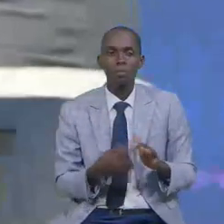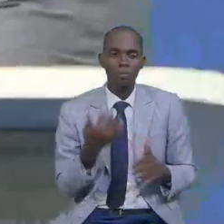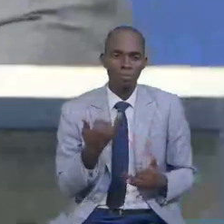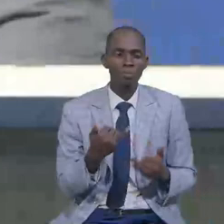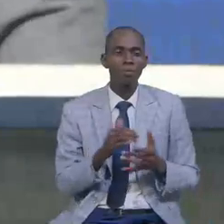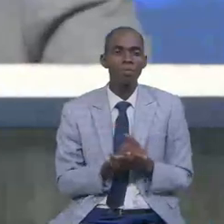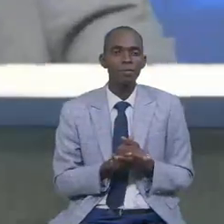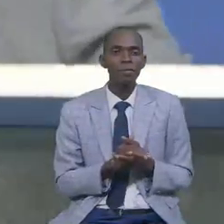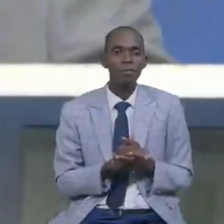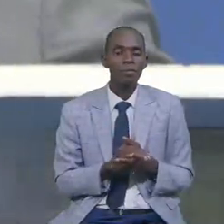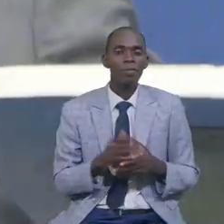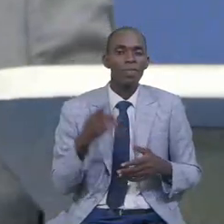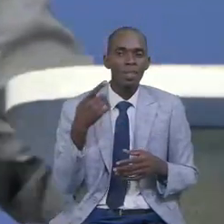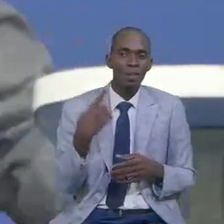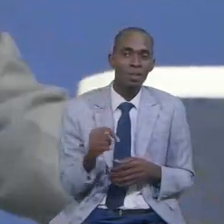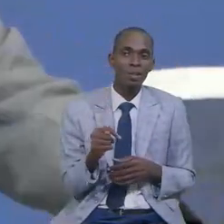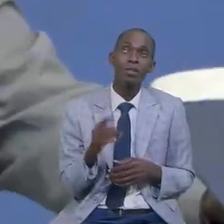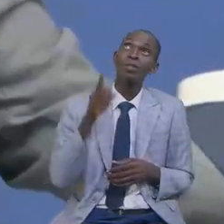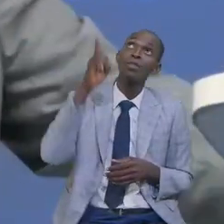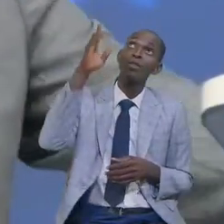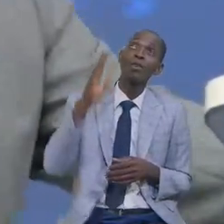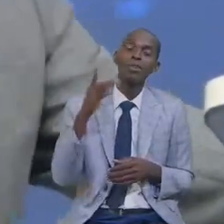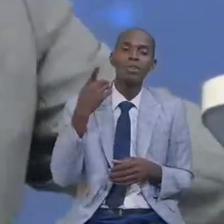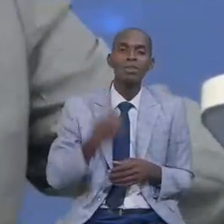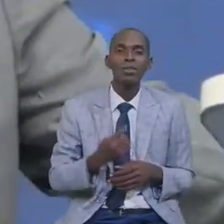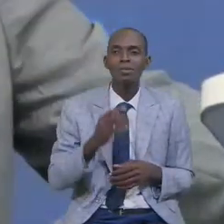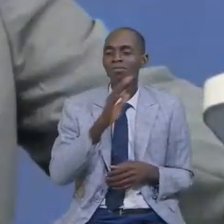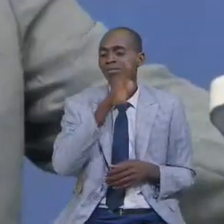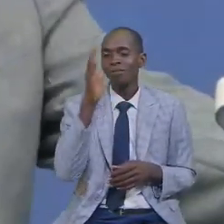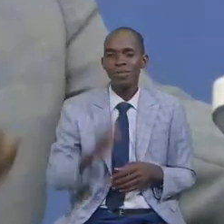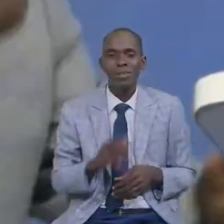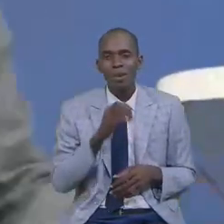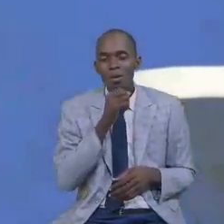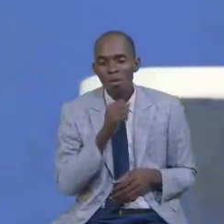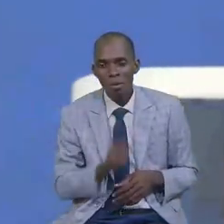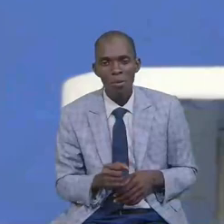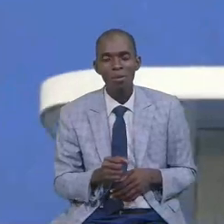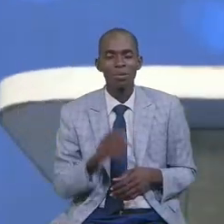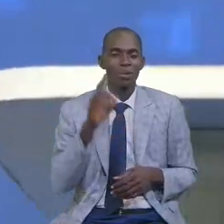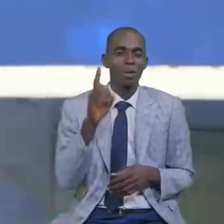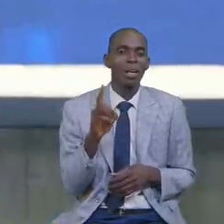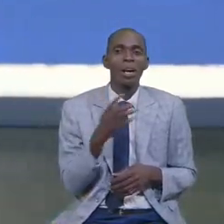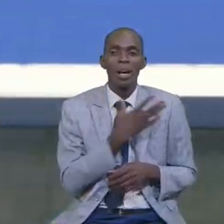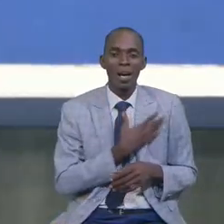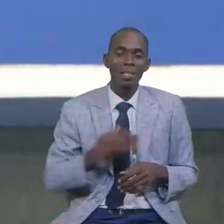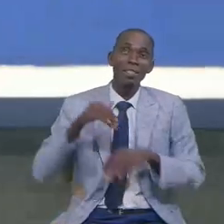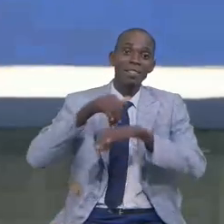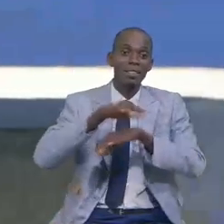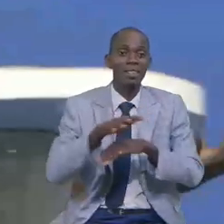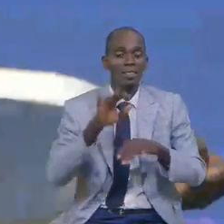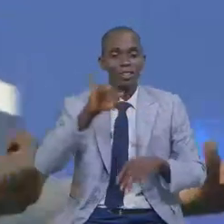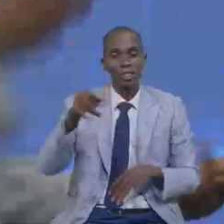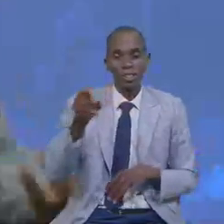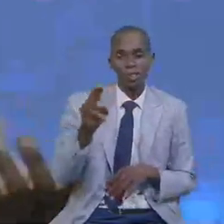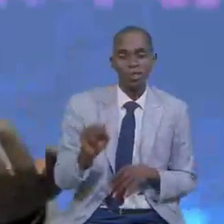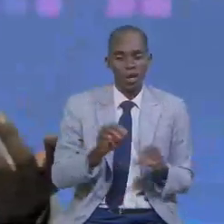C'est Dieu, l'ancien des âges, qui a envoyé Jean et qui a mis également ses paroles dans